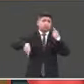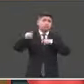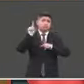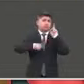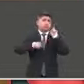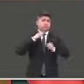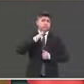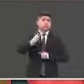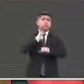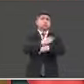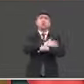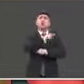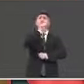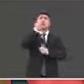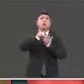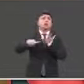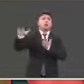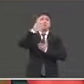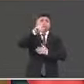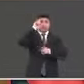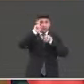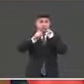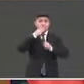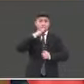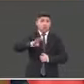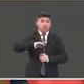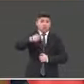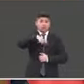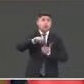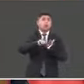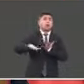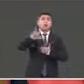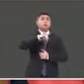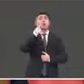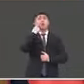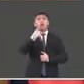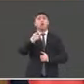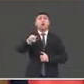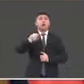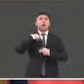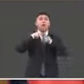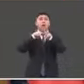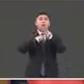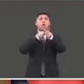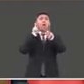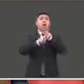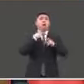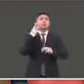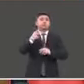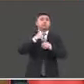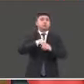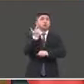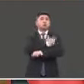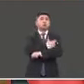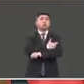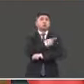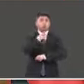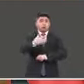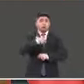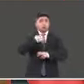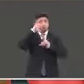pek çok şehrimizde başvuran öğrencilerimizin tamamı Kredi ve Yurtlar Kurumu muzun yurtlarında